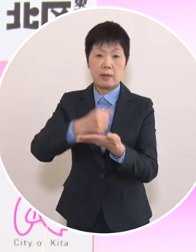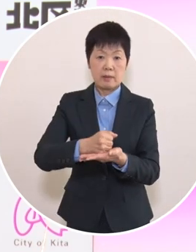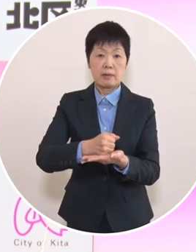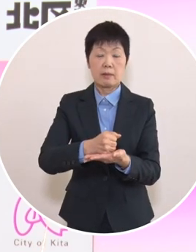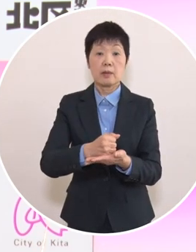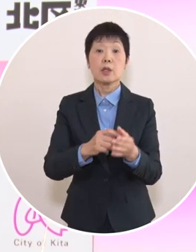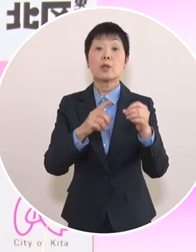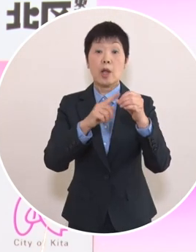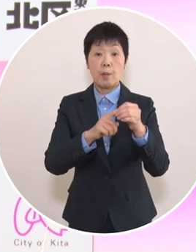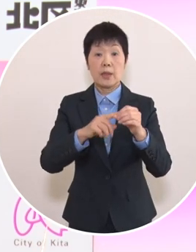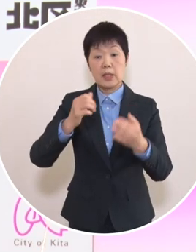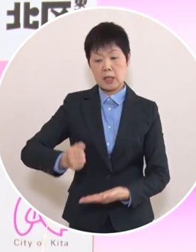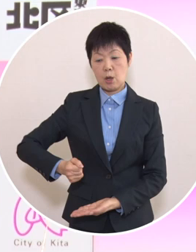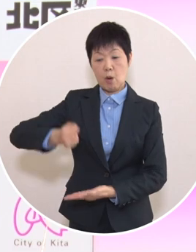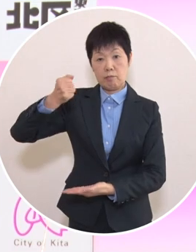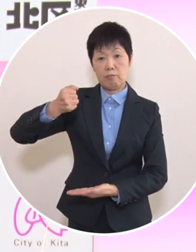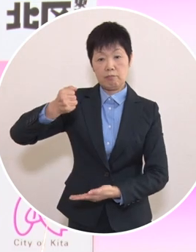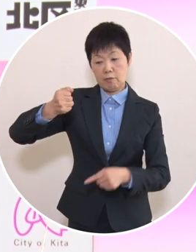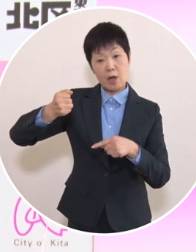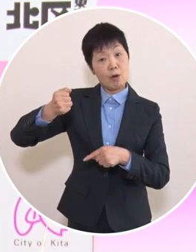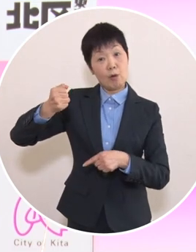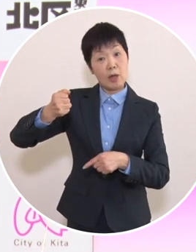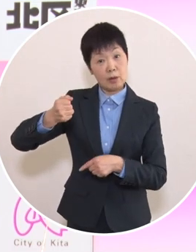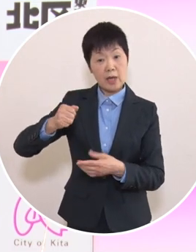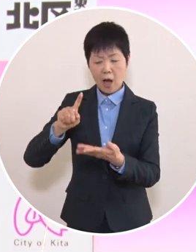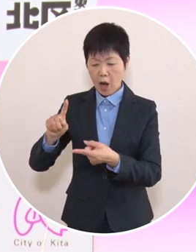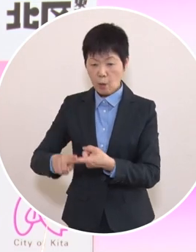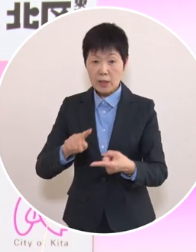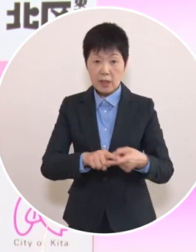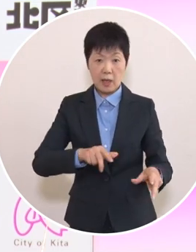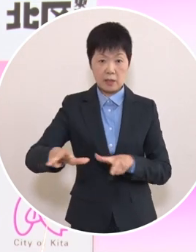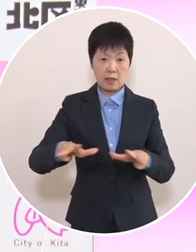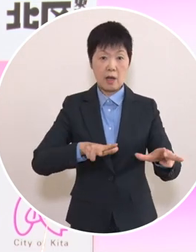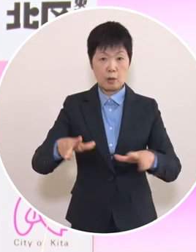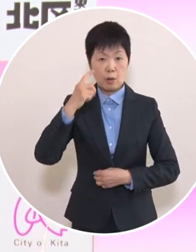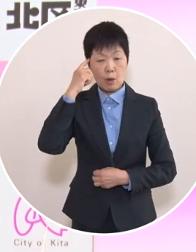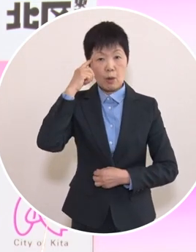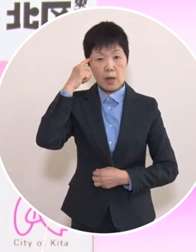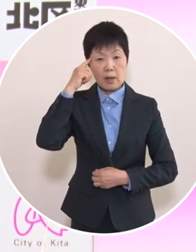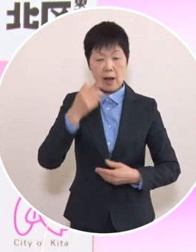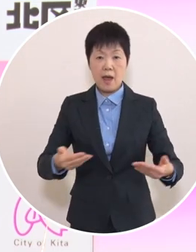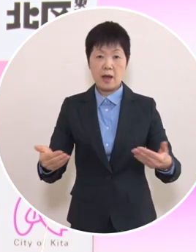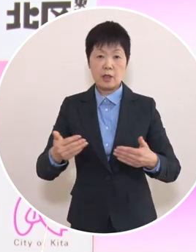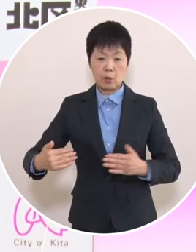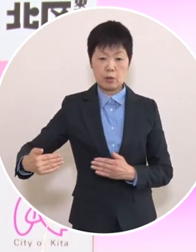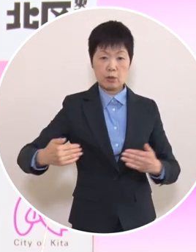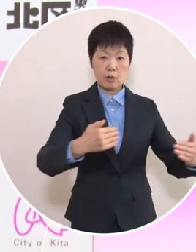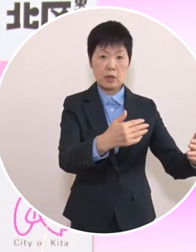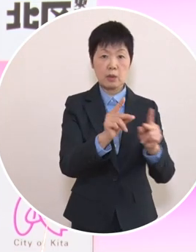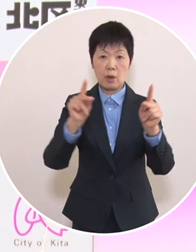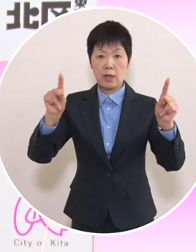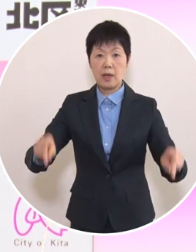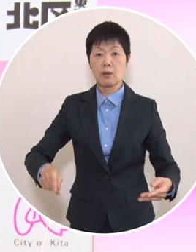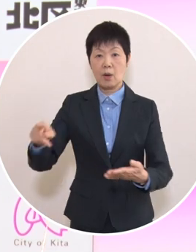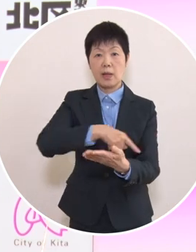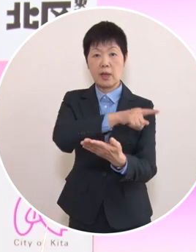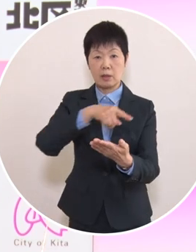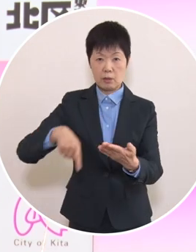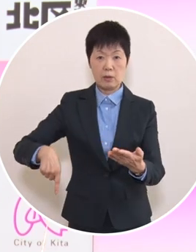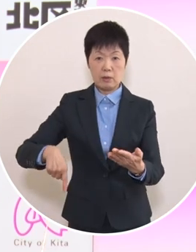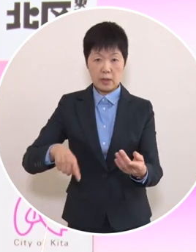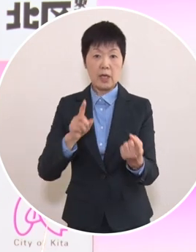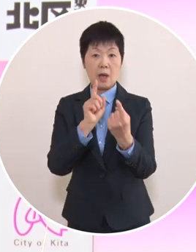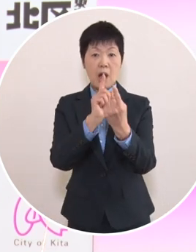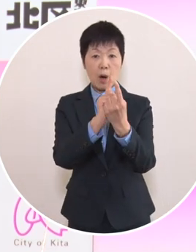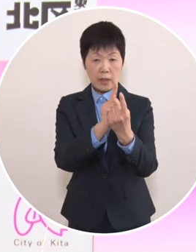根拠に基づく政策授業の推進と課題の解決に向けてこれまでに